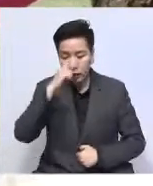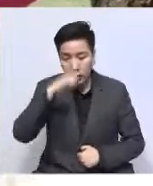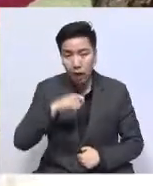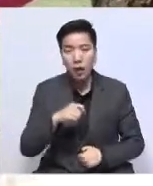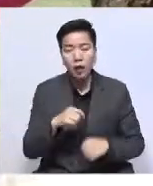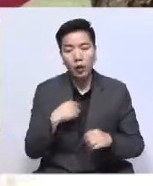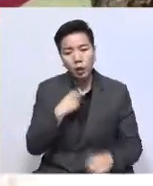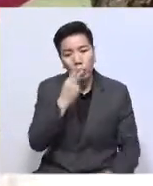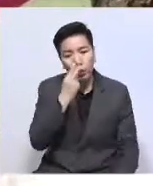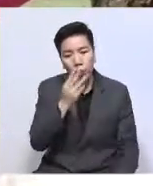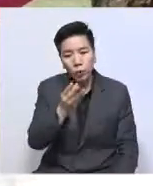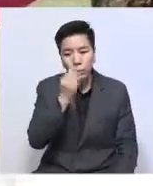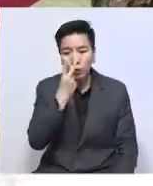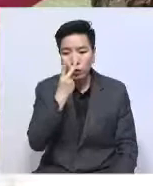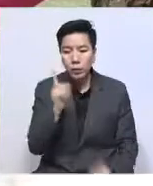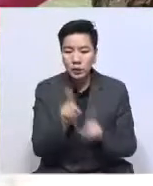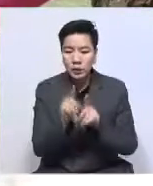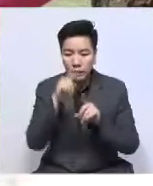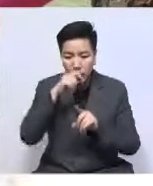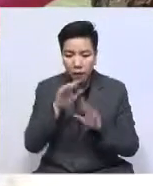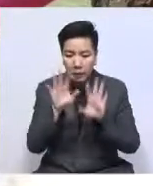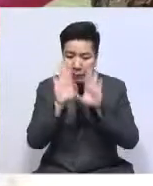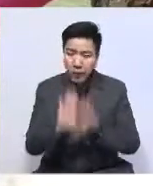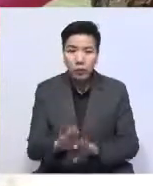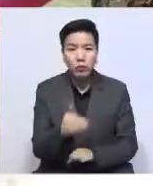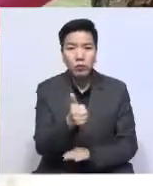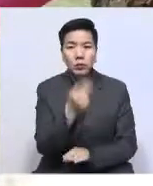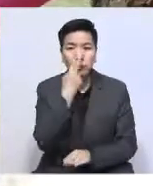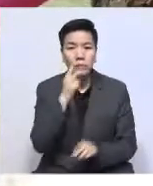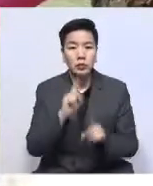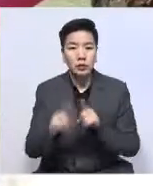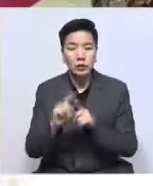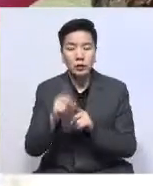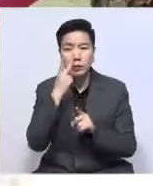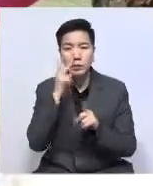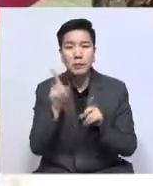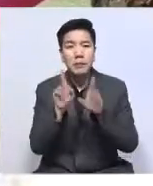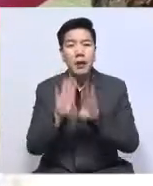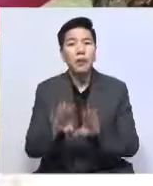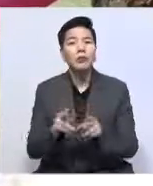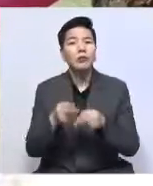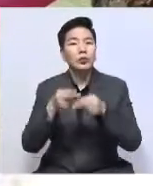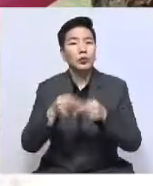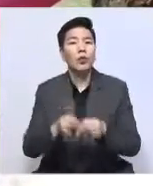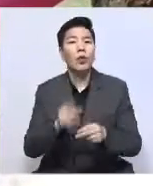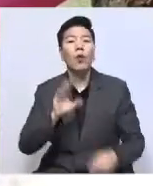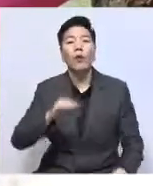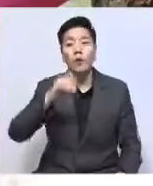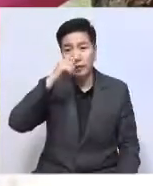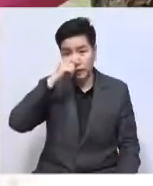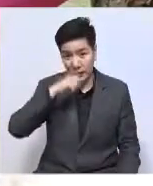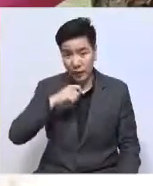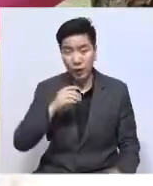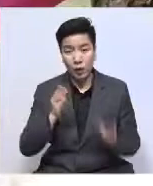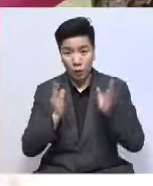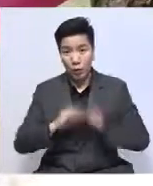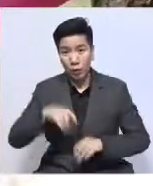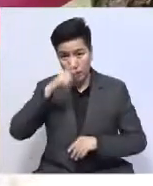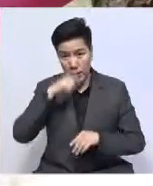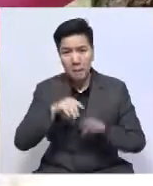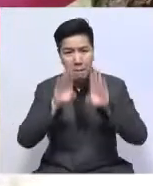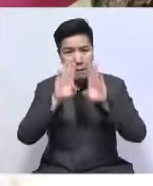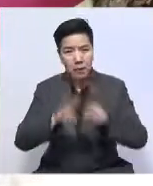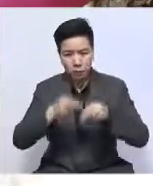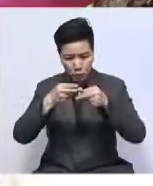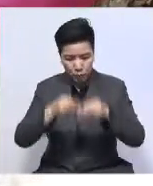แล้วมันดีดูแล้วมันคึกคืนดูแล้วมันไม่ทิ้งลายไทยว่างั้นเถอะคือคนไทยไม่ทิ้งลายไทย